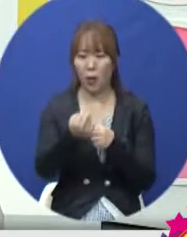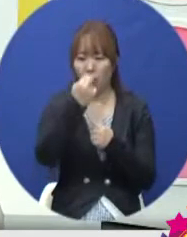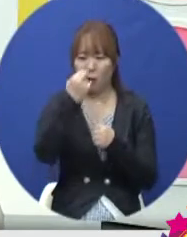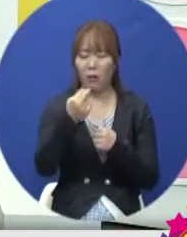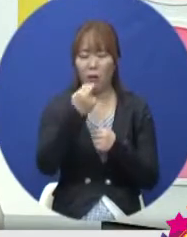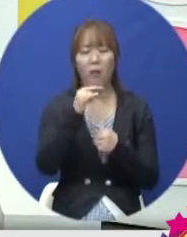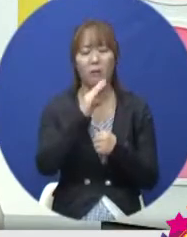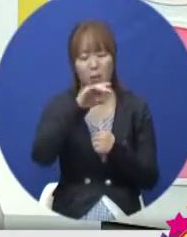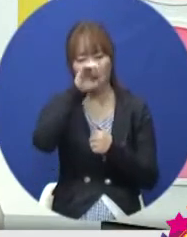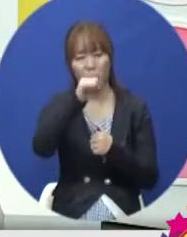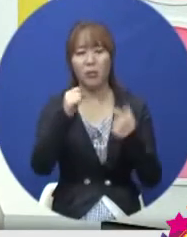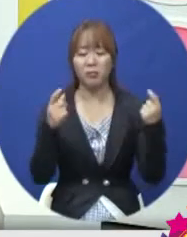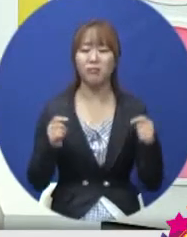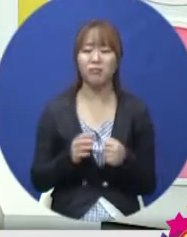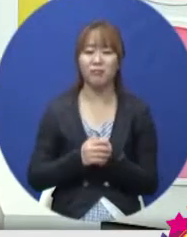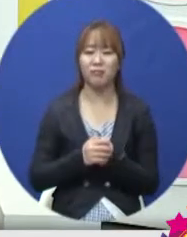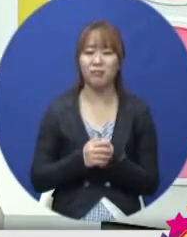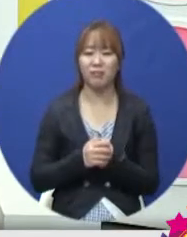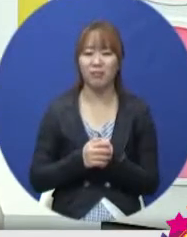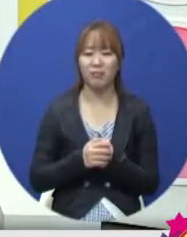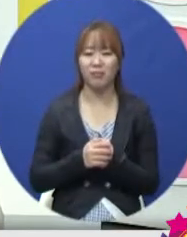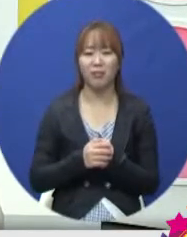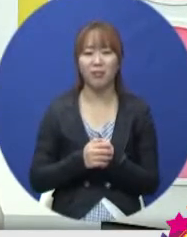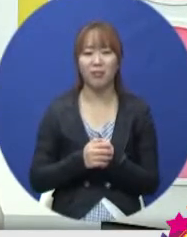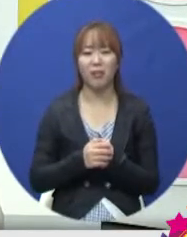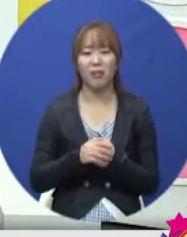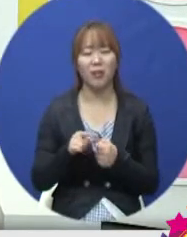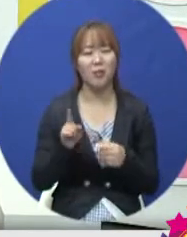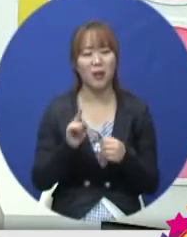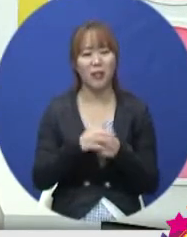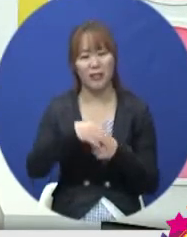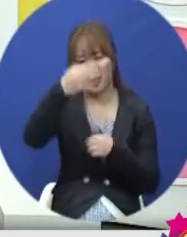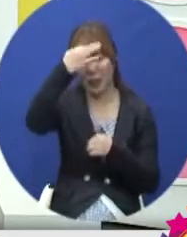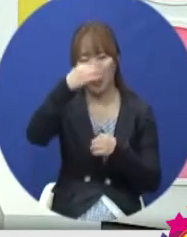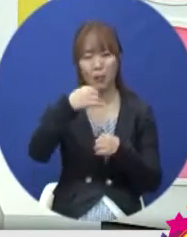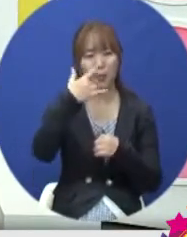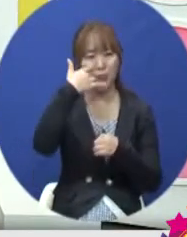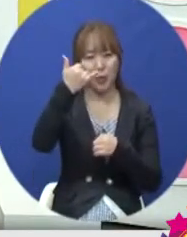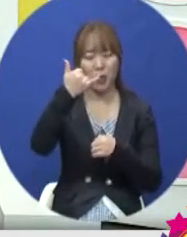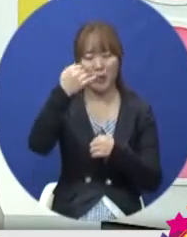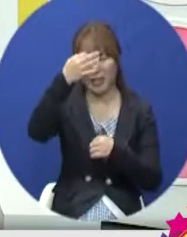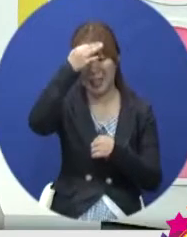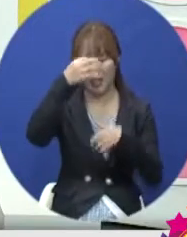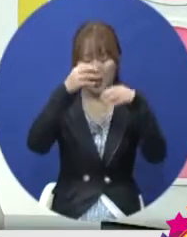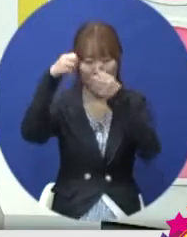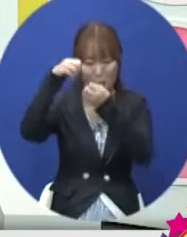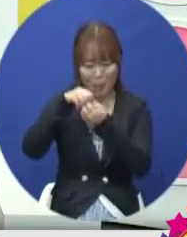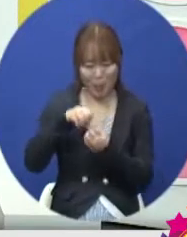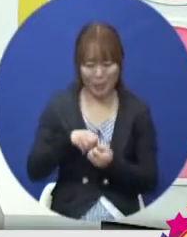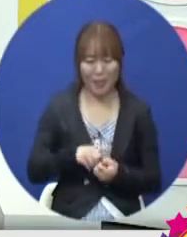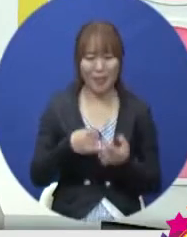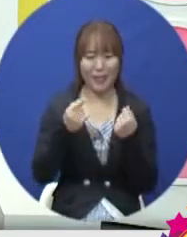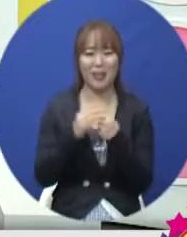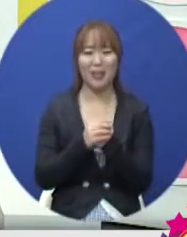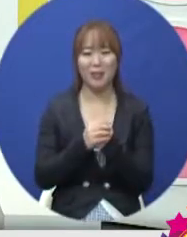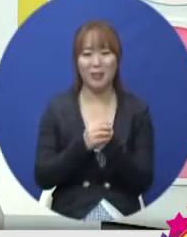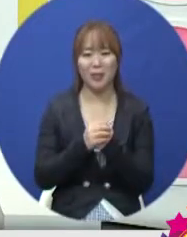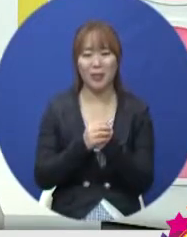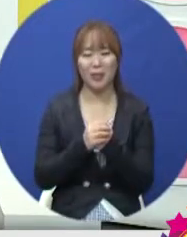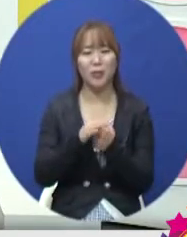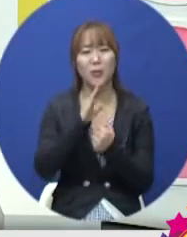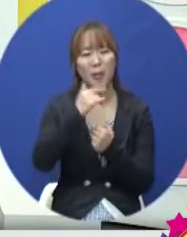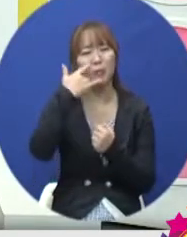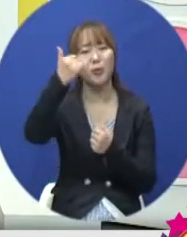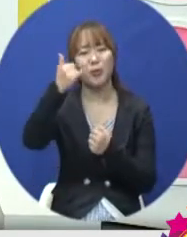굉장히 크세요. 그러게요. 음을 안 떨어뜨리고 가시네. 그 재능을 그대로 물려받으셨나 아. 봐요. 아버님, 그 어머님,